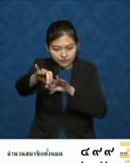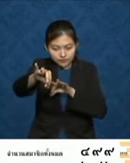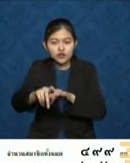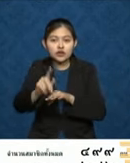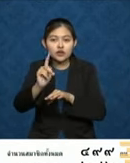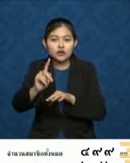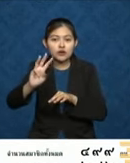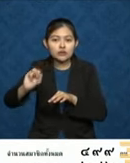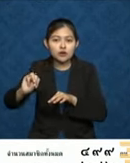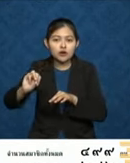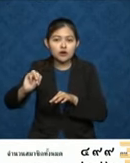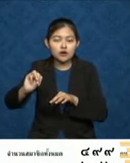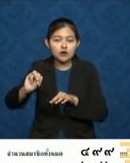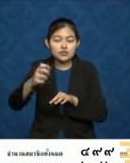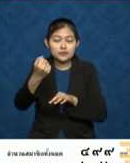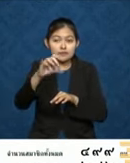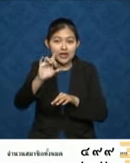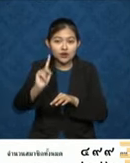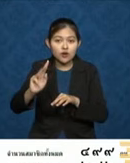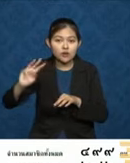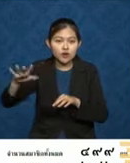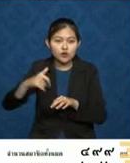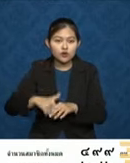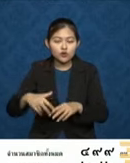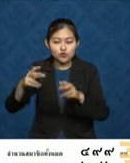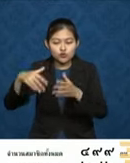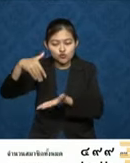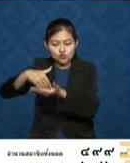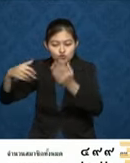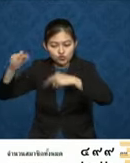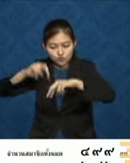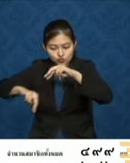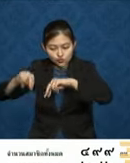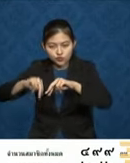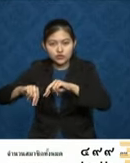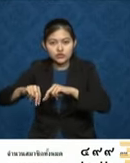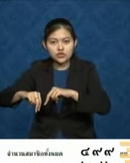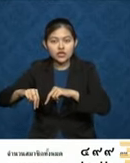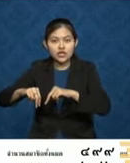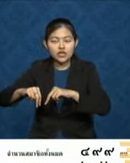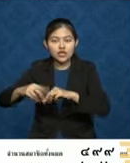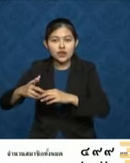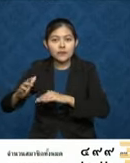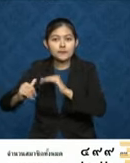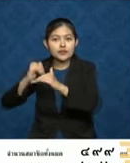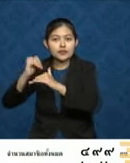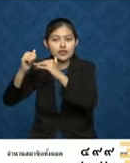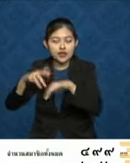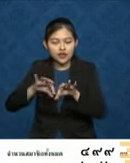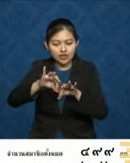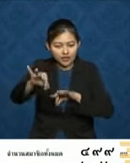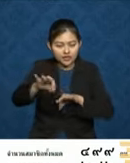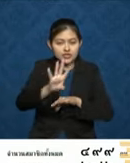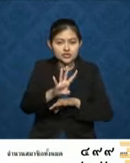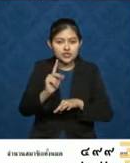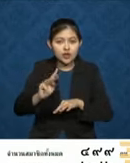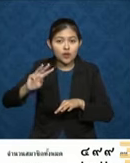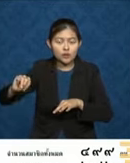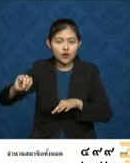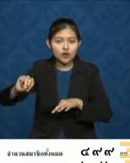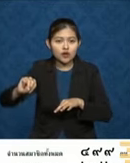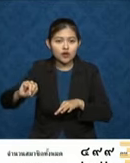18ก็คือหน้าสำนักงานเ่อวิจัยและพัฒนาเขต 4ค่ะ 4กมเนี่ยค่ะท่านประธานเป็นเขต 4กมที่มี